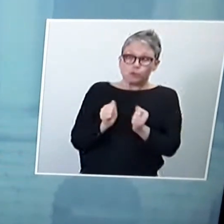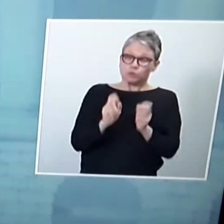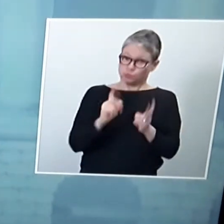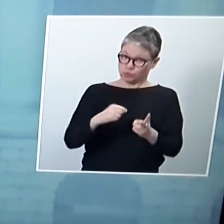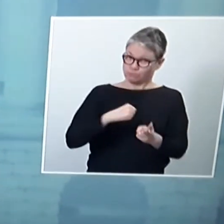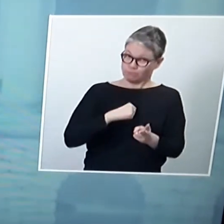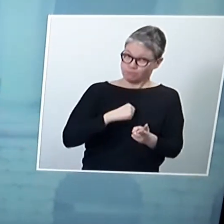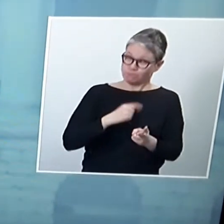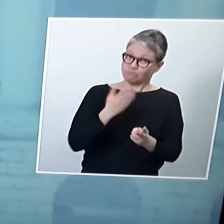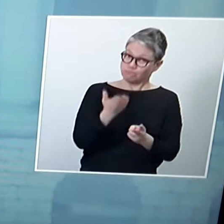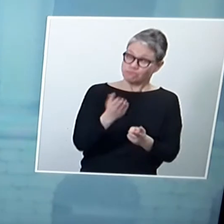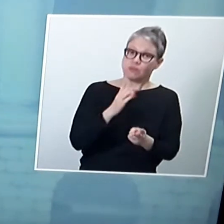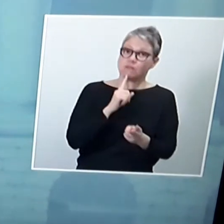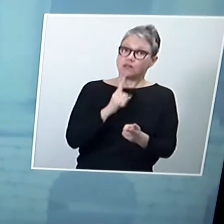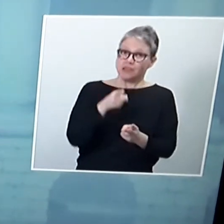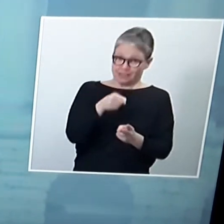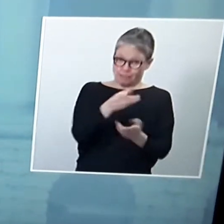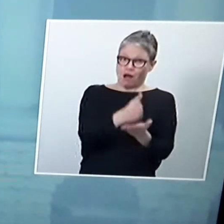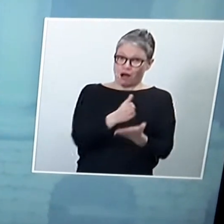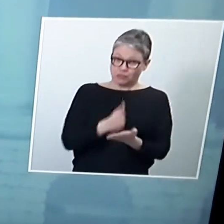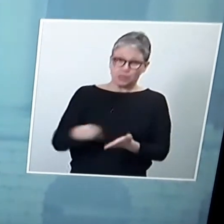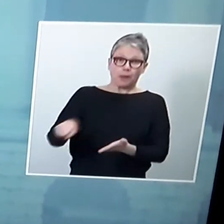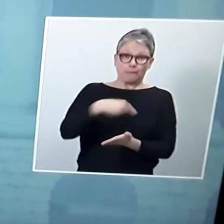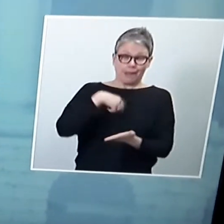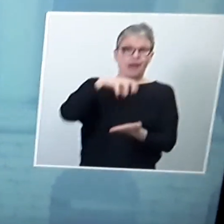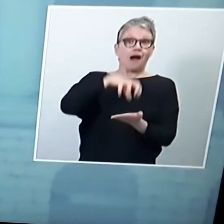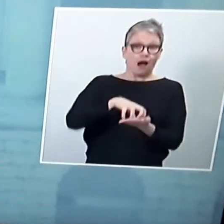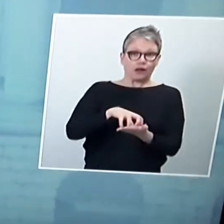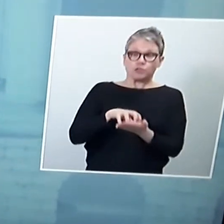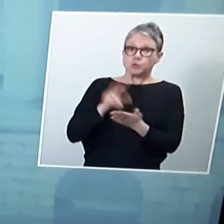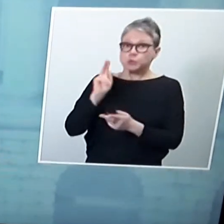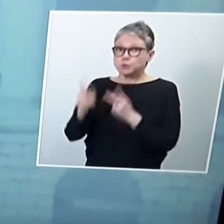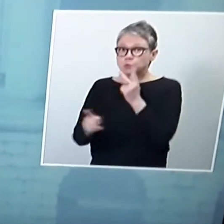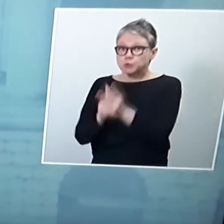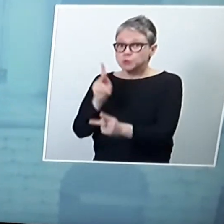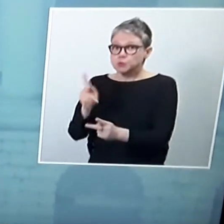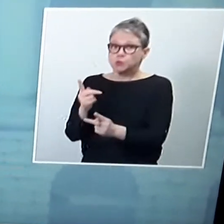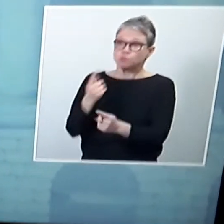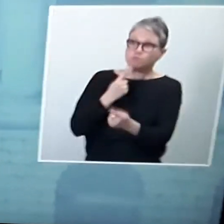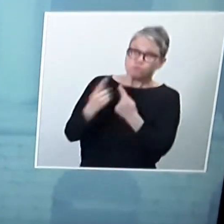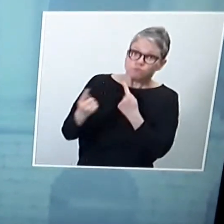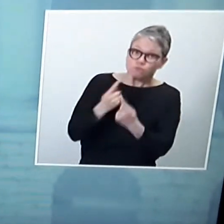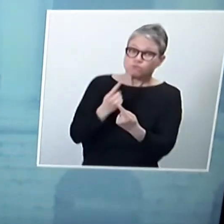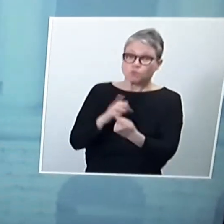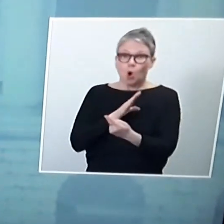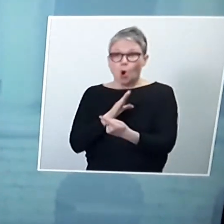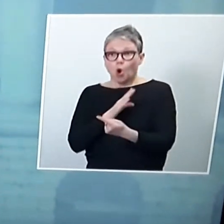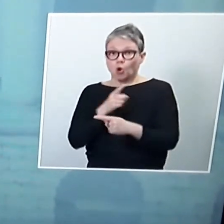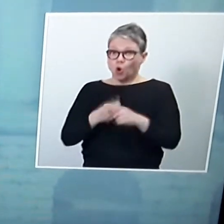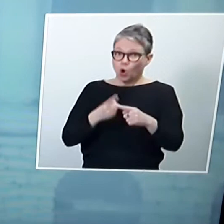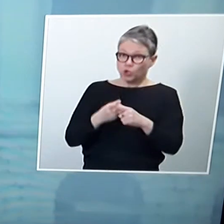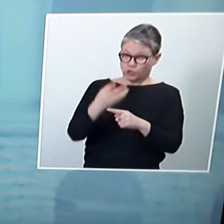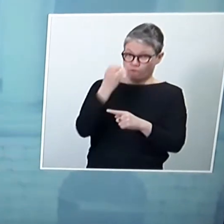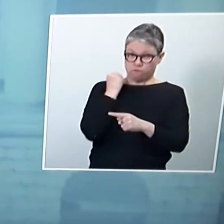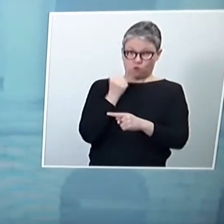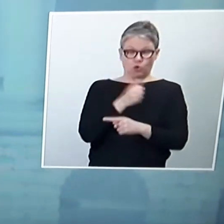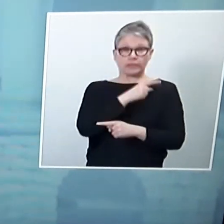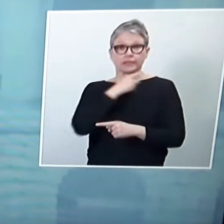jälkimmäiseen kysymykseen tämä on asia, jota me olemme myös hallituksena tiedustelleet ja kysyneet, että olisiko tämä asia